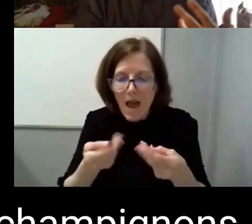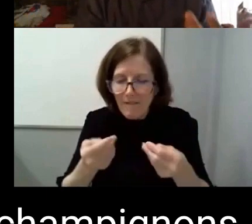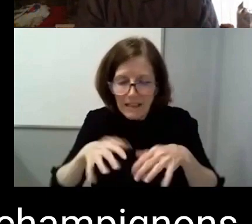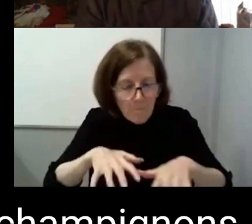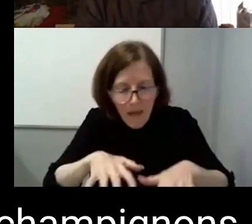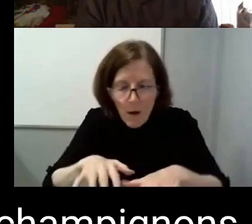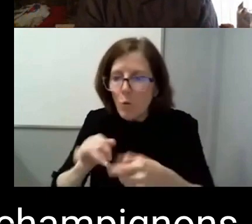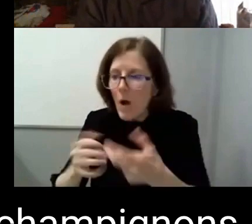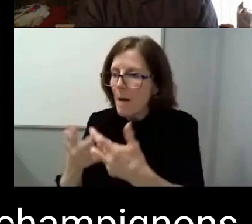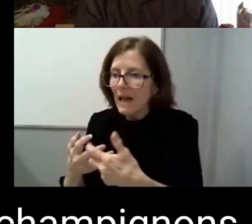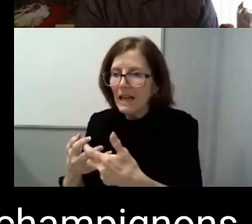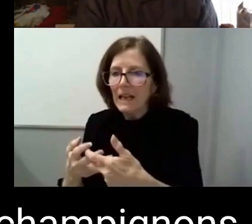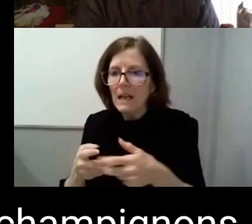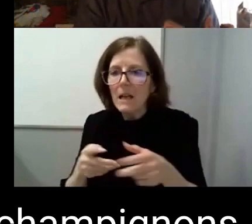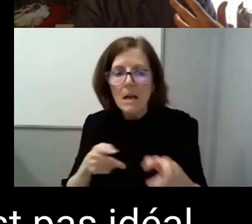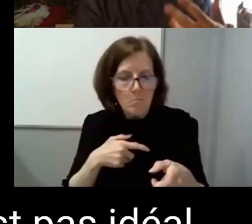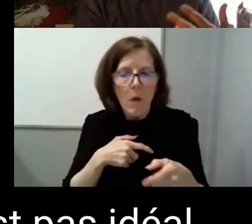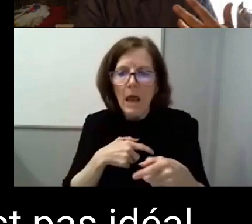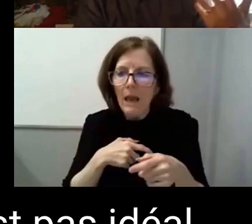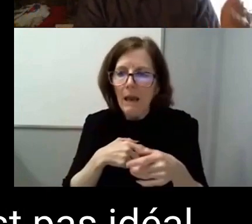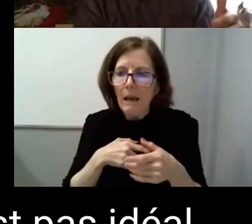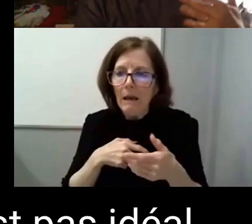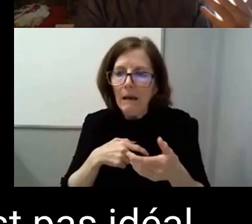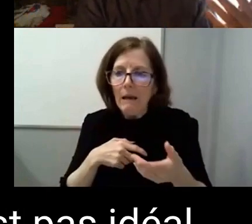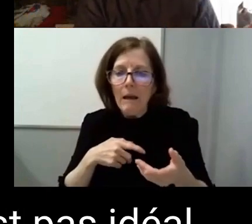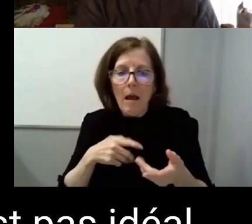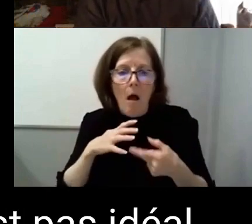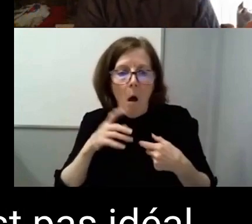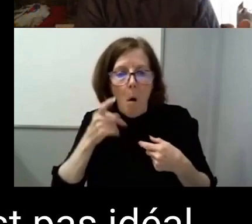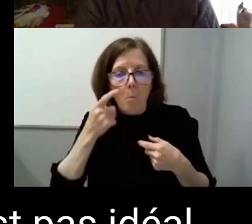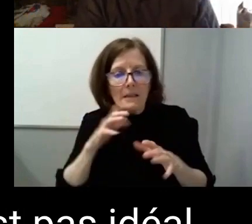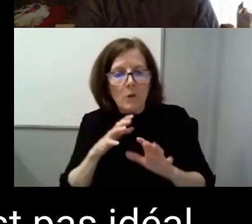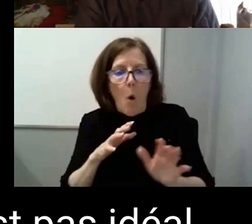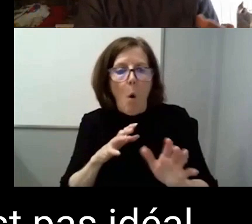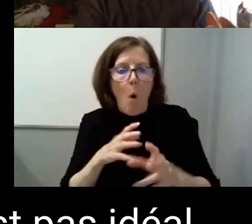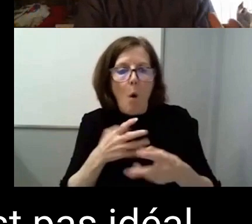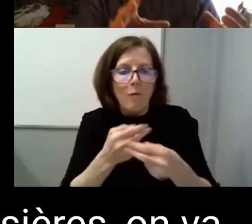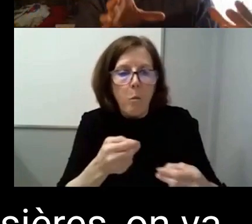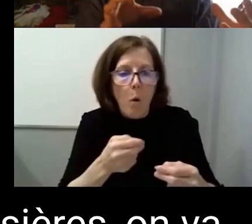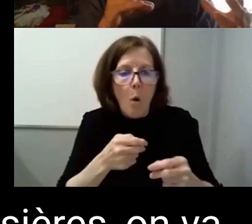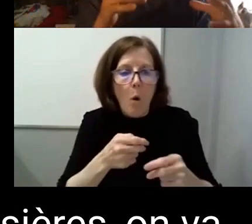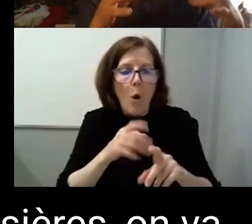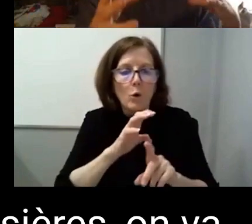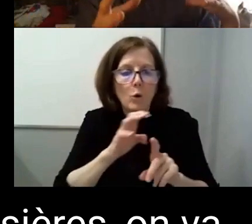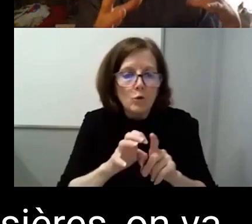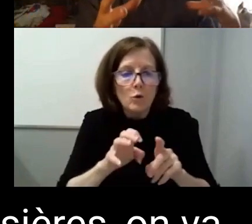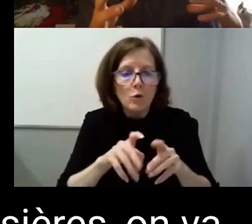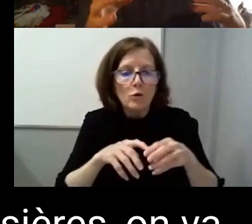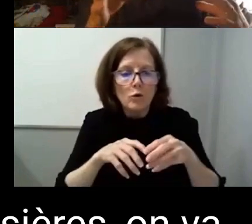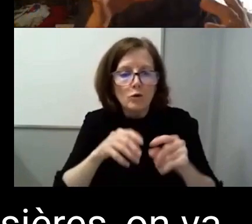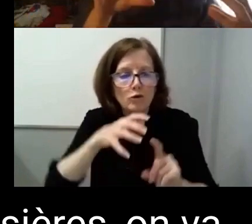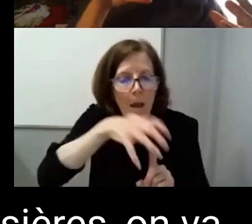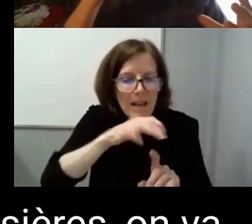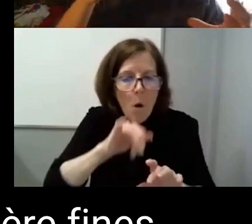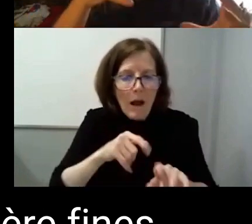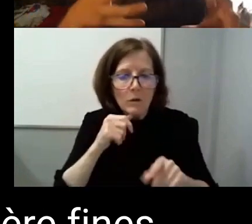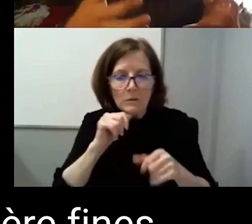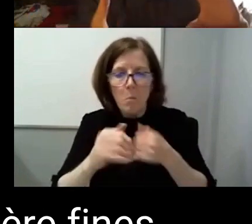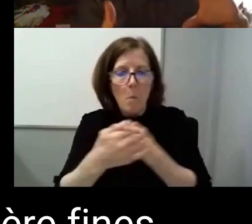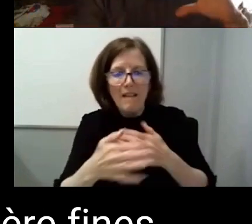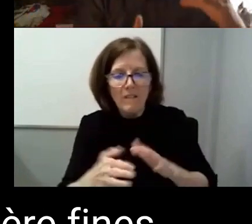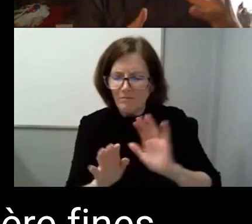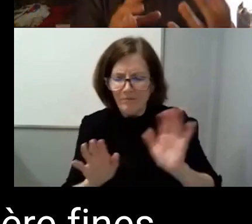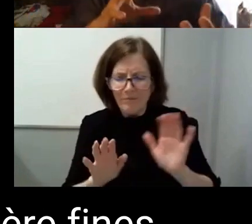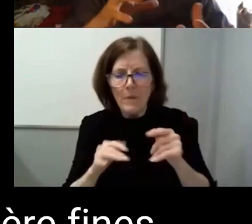Mais il ne faut pas s'empêcher de cultiver des champignons juste parce qu'on pense que le substrat n'est pas idéal. Mais si on travaille avec des matières grossières, on va essayer de